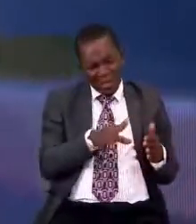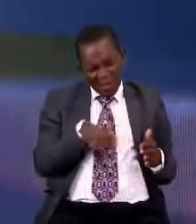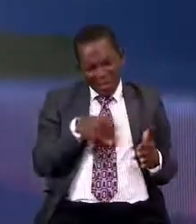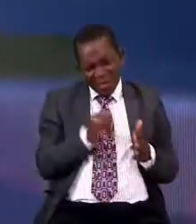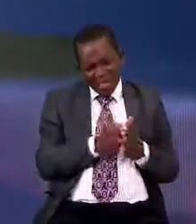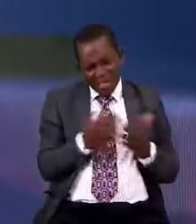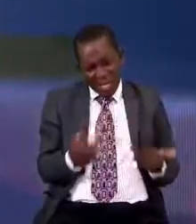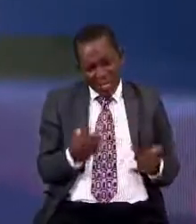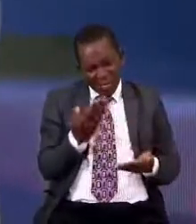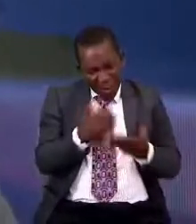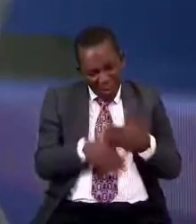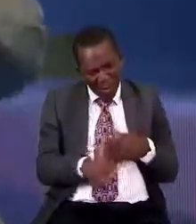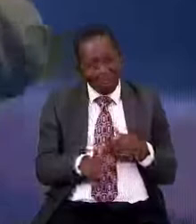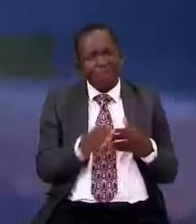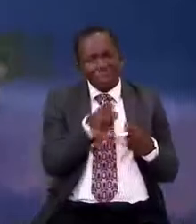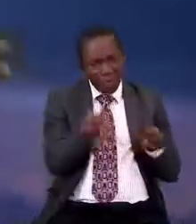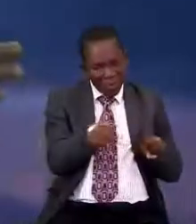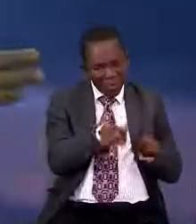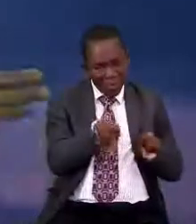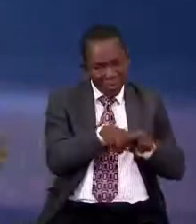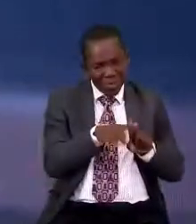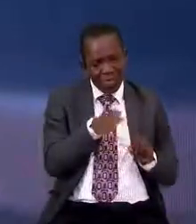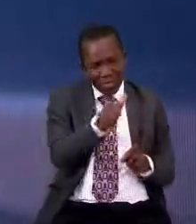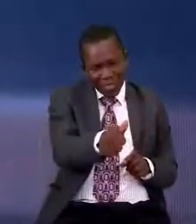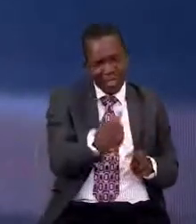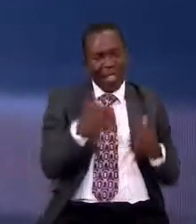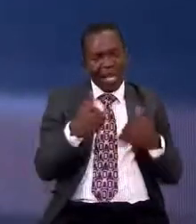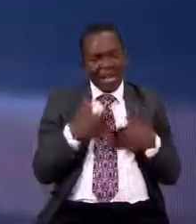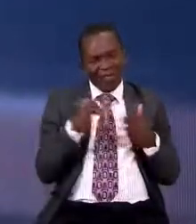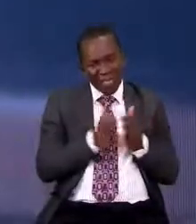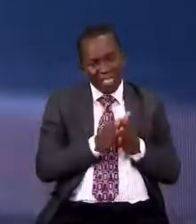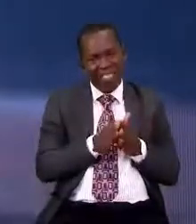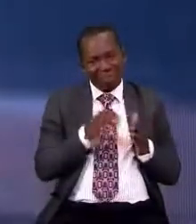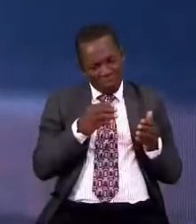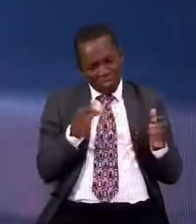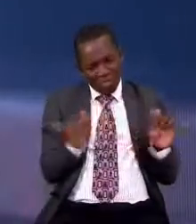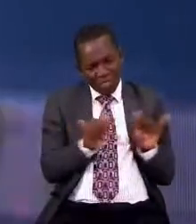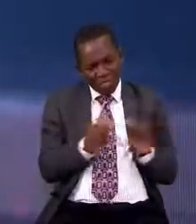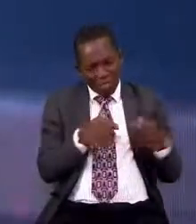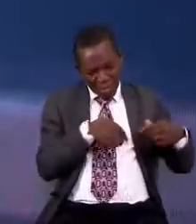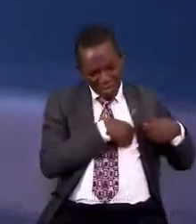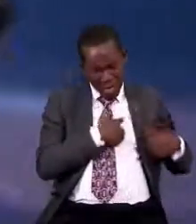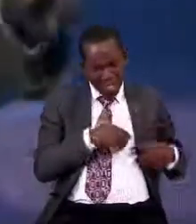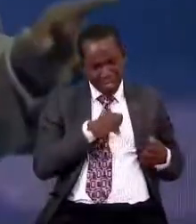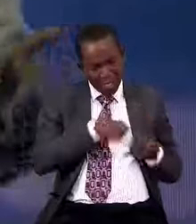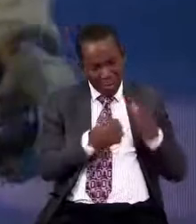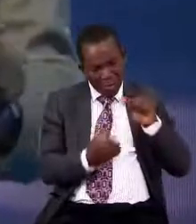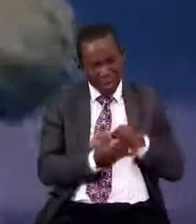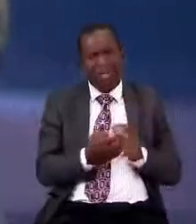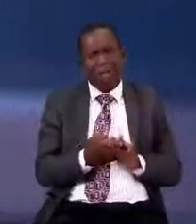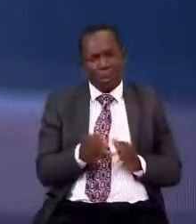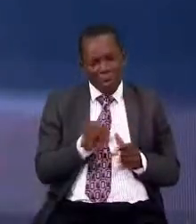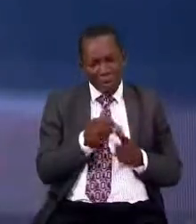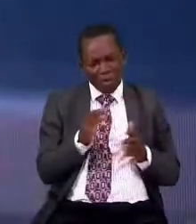l'hypertension et la crise cardiaque et les défis mentaux, toutes les choses là, tu as eu cela depuis